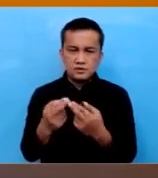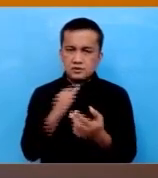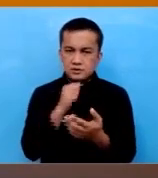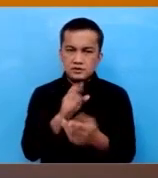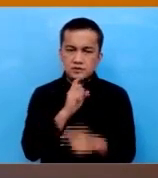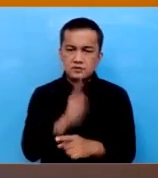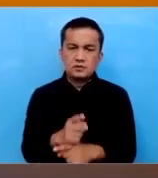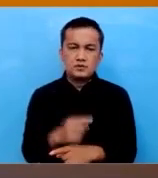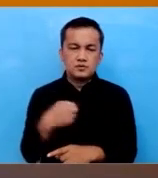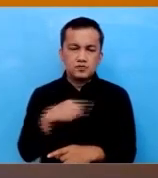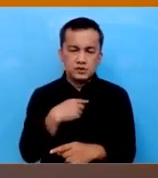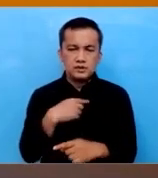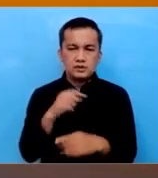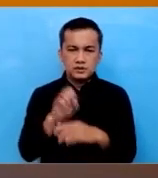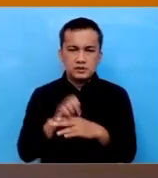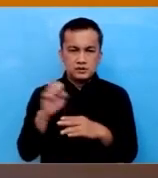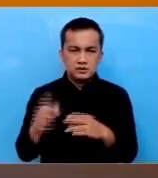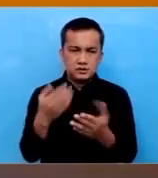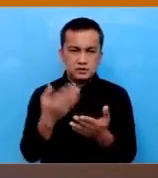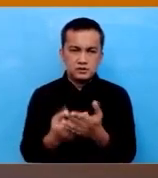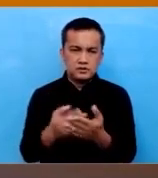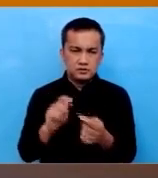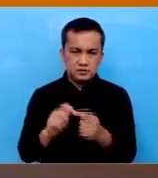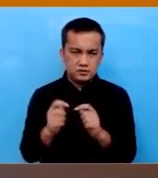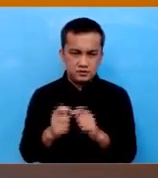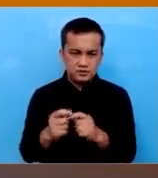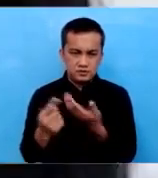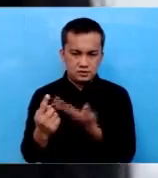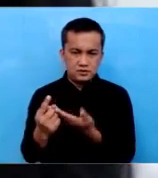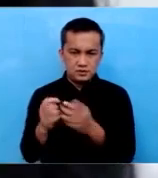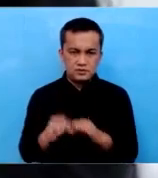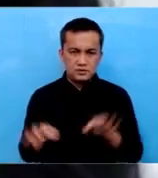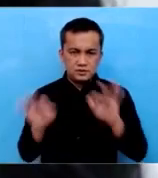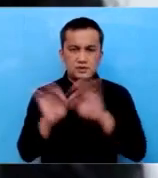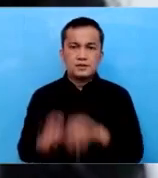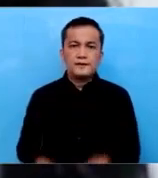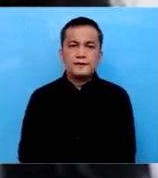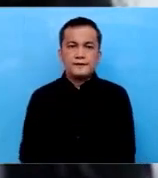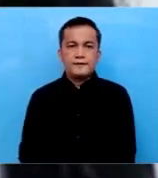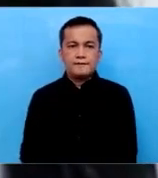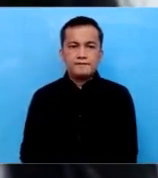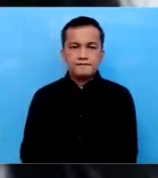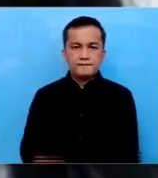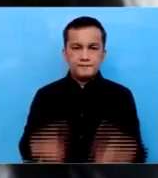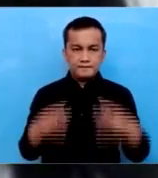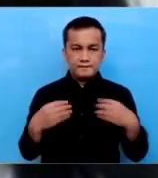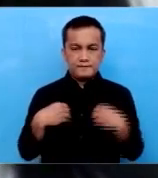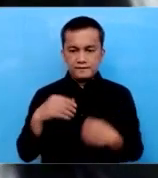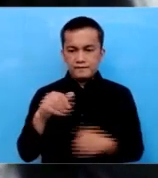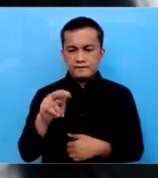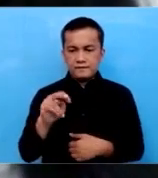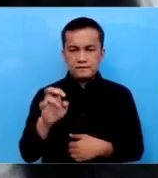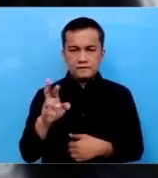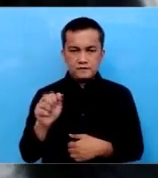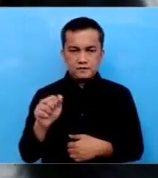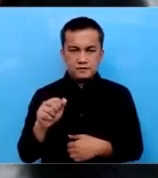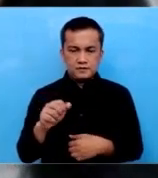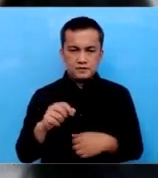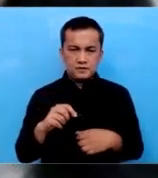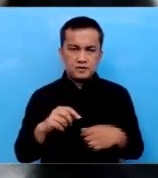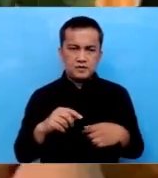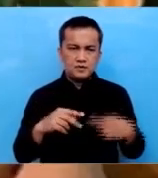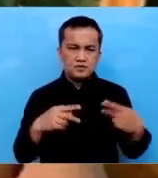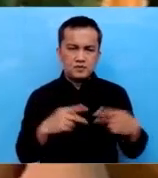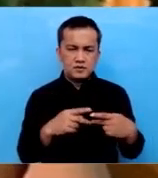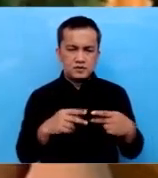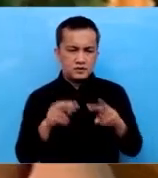We ended on good terms at yun naman ang importante. Inamin din ni Andrea na na-hurt siya nang makitang kasama ni